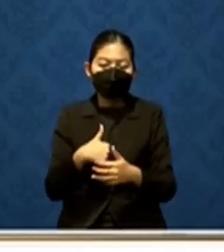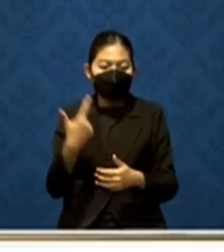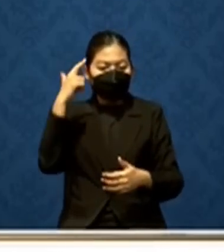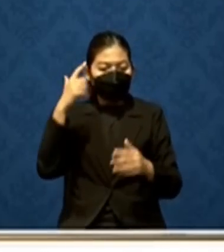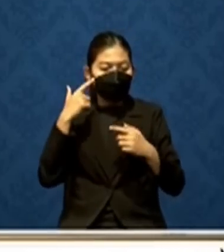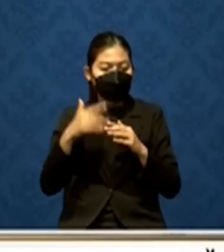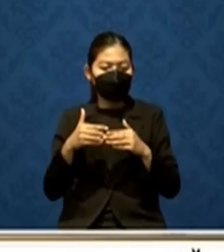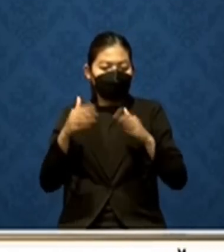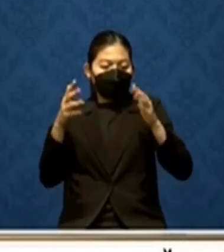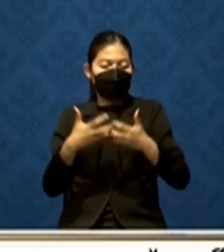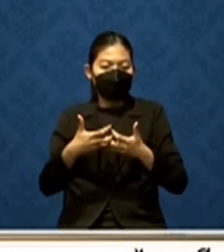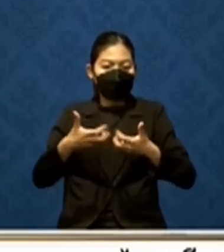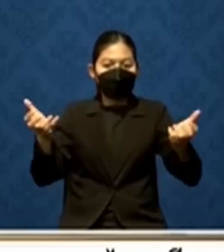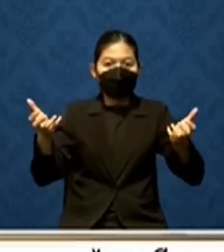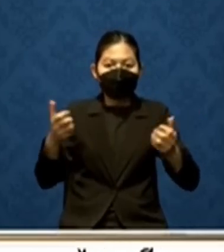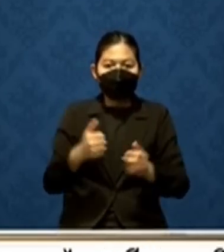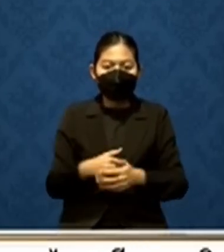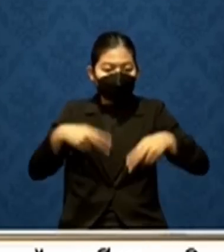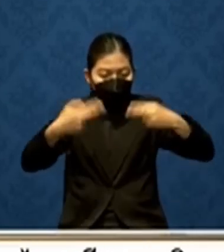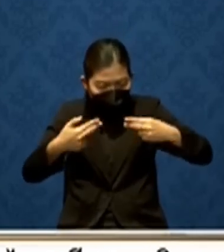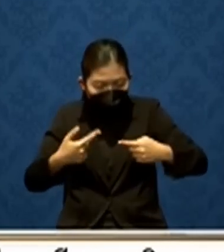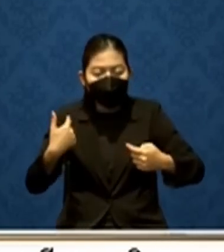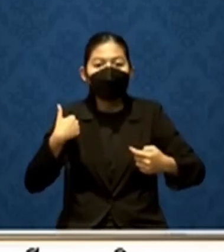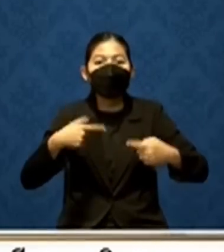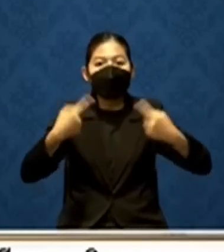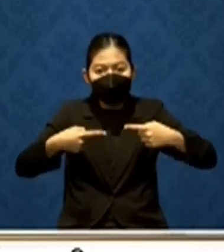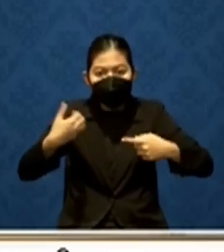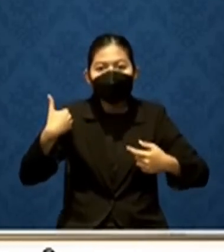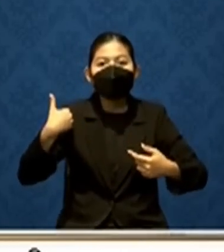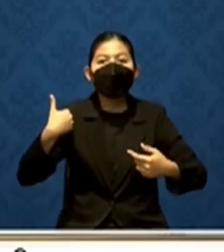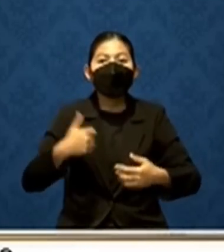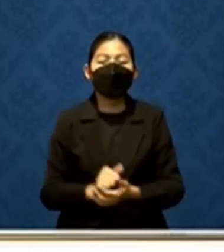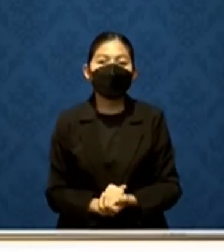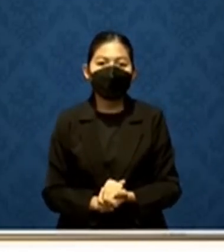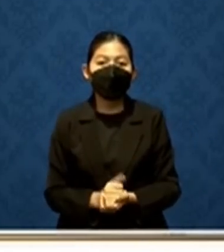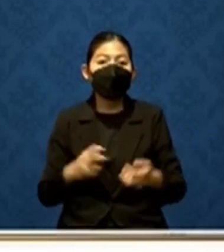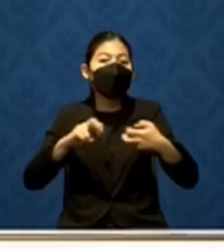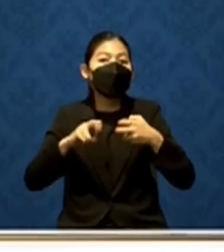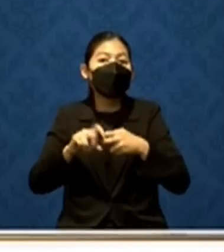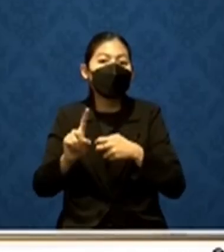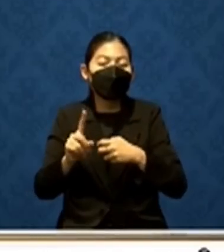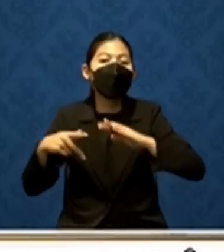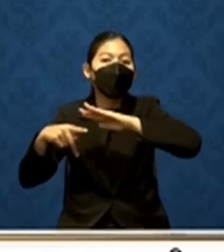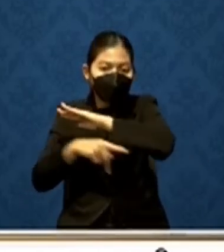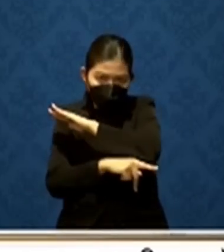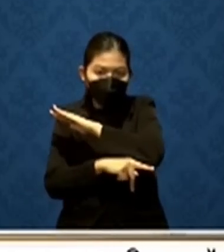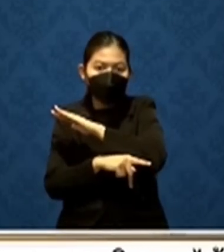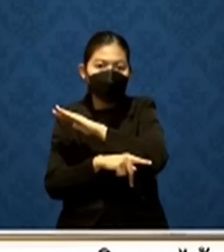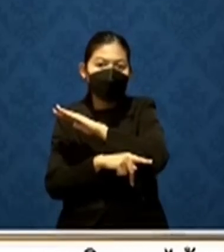แบ่งฝักแบ่งฝ่ายขยายวงกว้างมากขึ้นกว่าเดิมโดยเฉพาะปัญหาการทุจริต